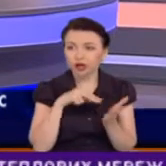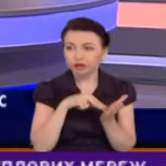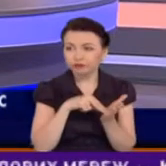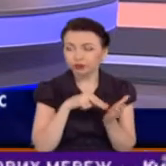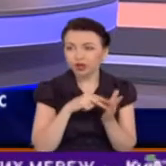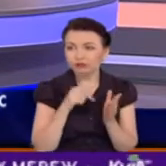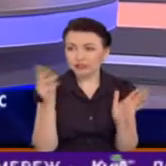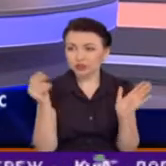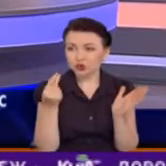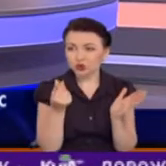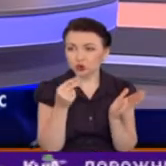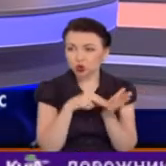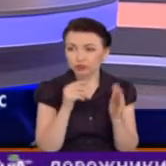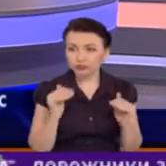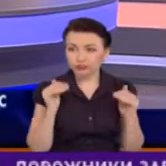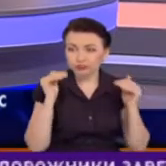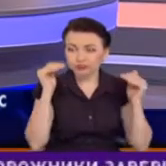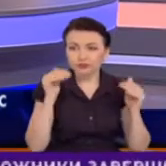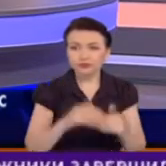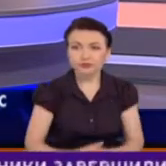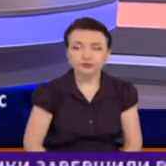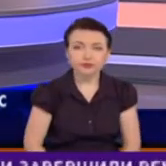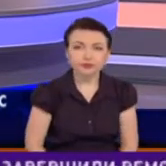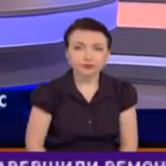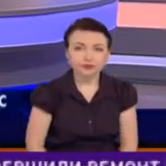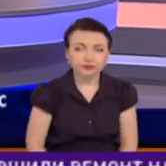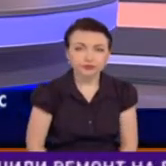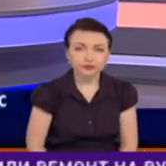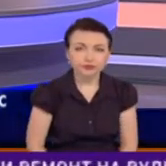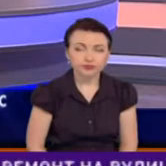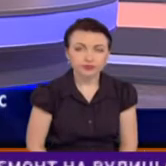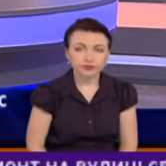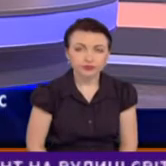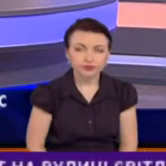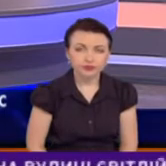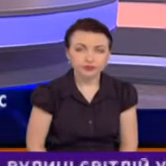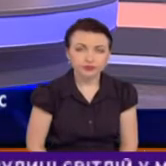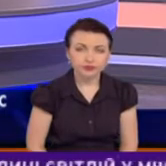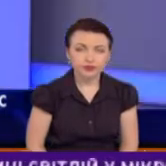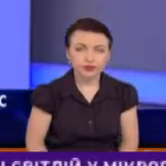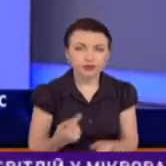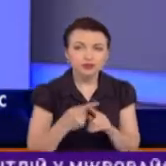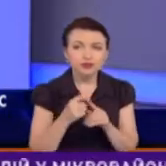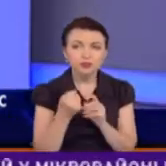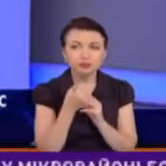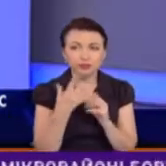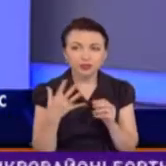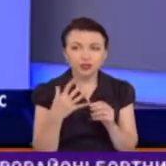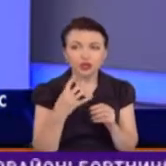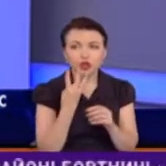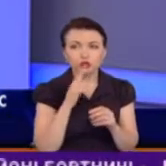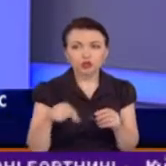такому варіанті. Ну, от, компенсуючи відповідно. За зеленим тарифом на сьогоднішній, в цьому році, це 15 євроцентів, це